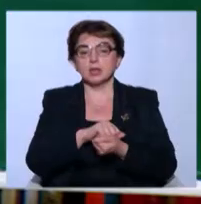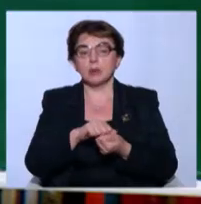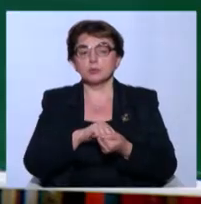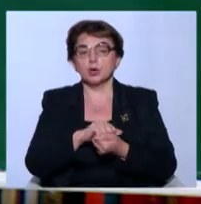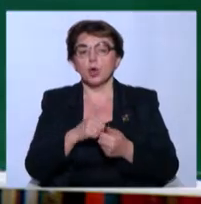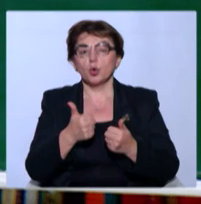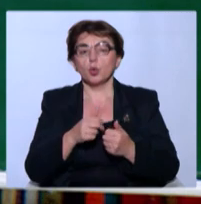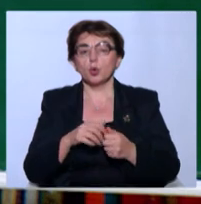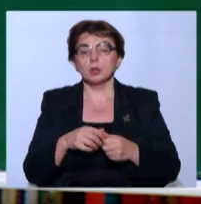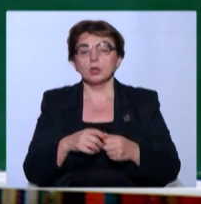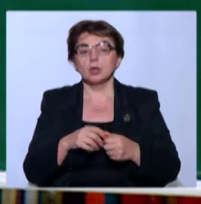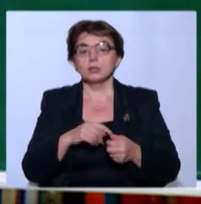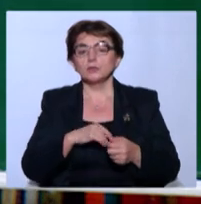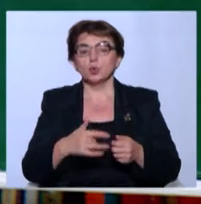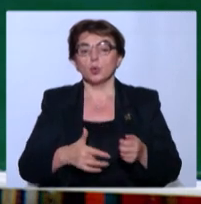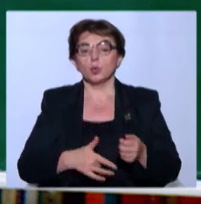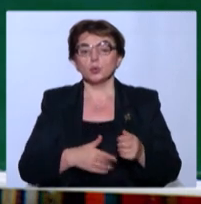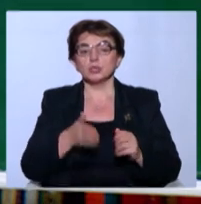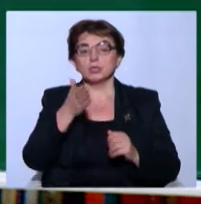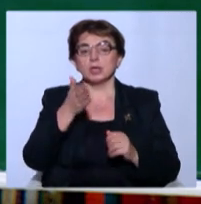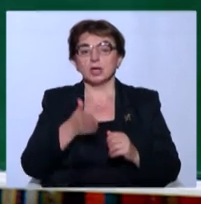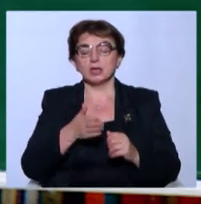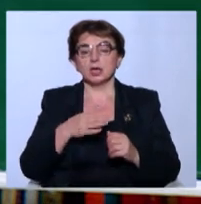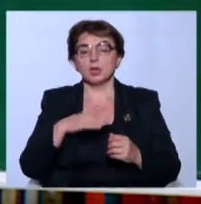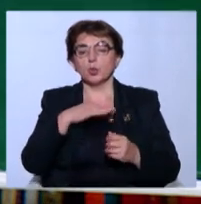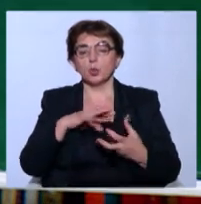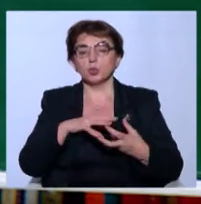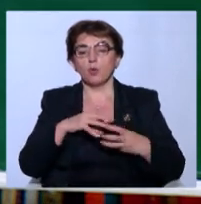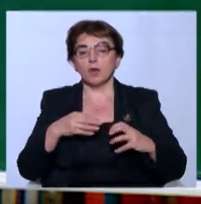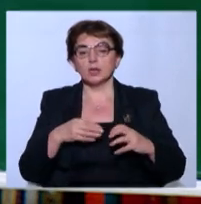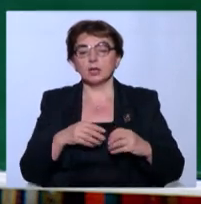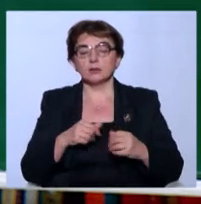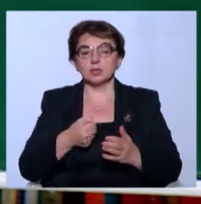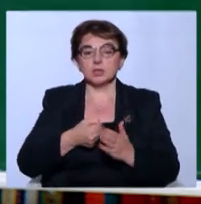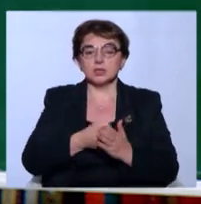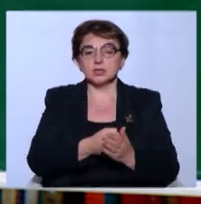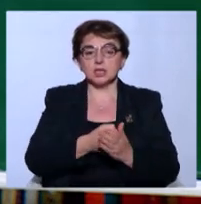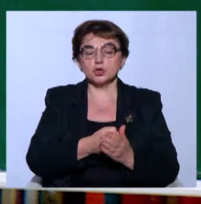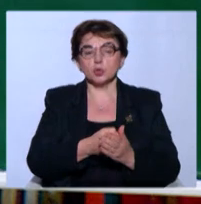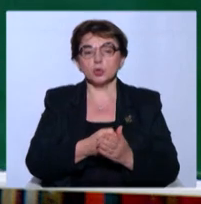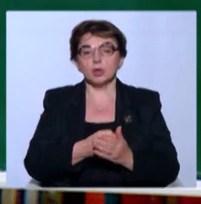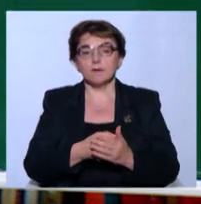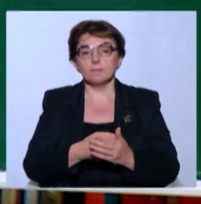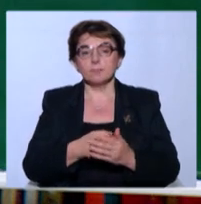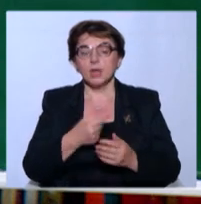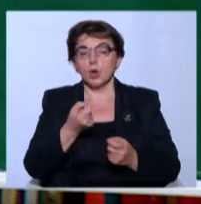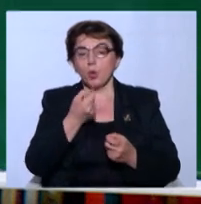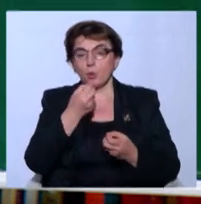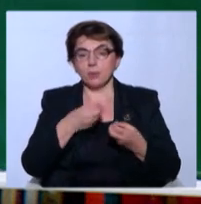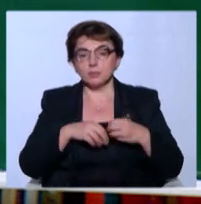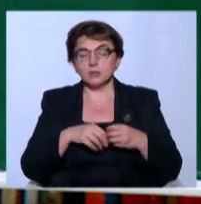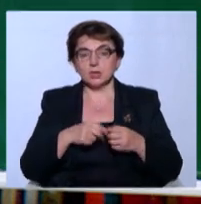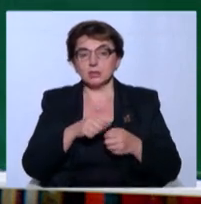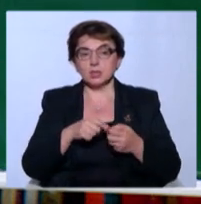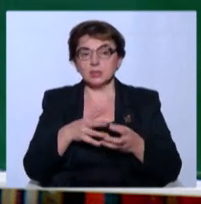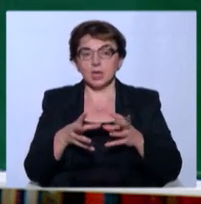მხრივ მექანიკურად. კუჭის კედელი, კუნთოვანი კედელი იწვევს ზეწოლას ლუკმებზე, შემდეგ